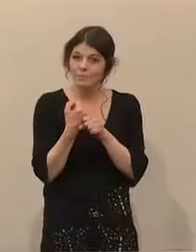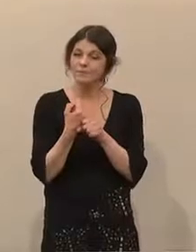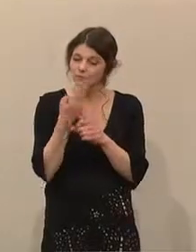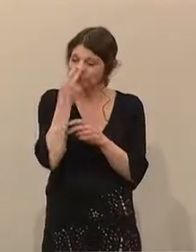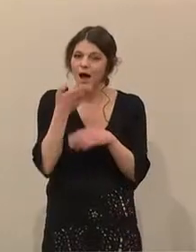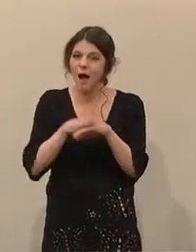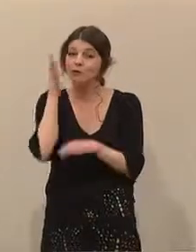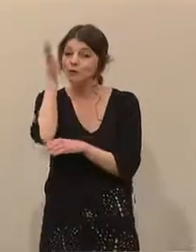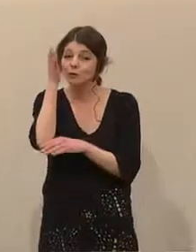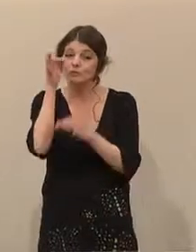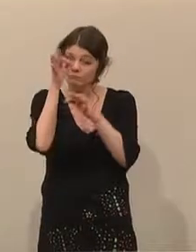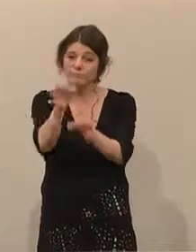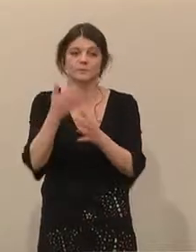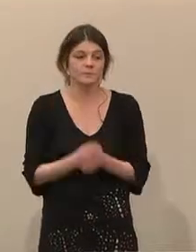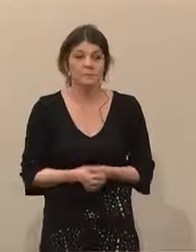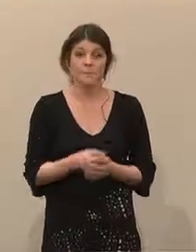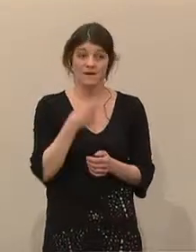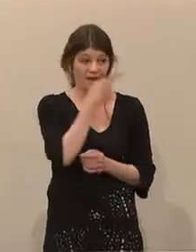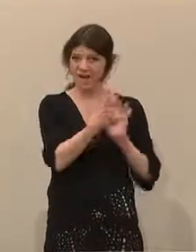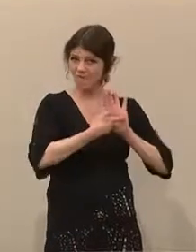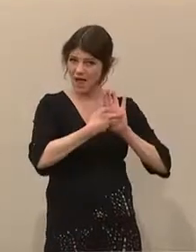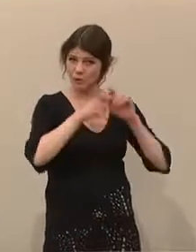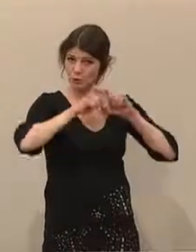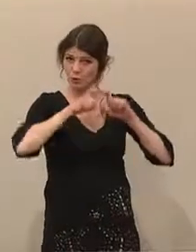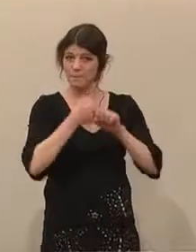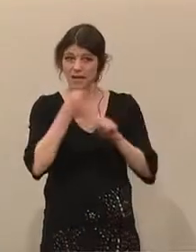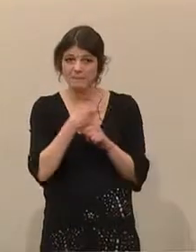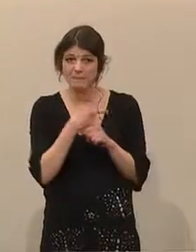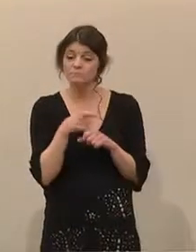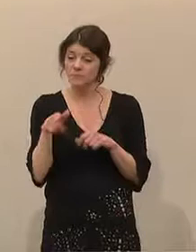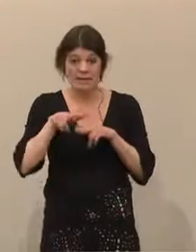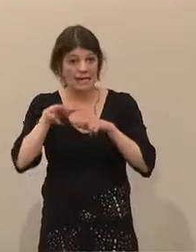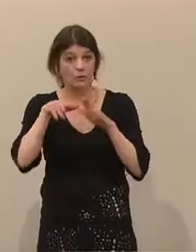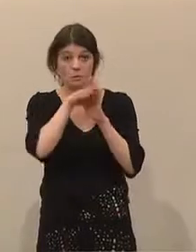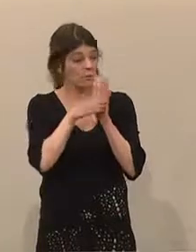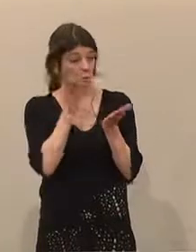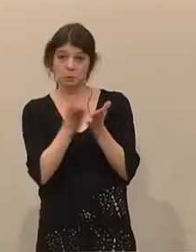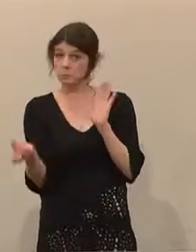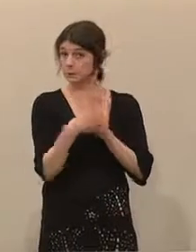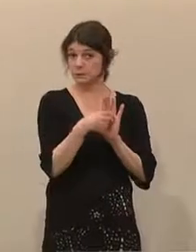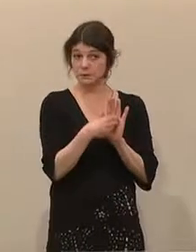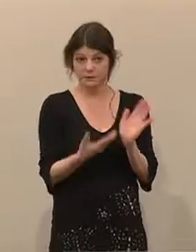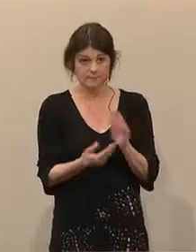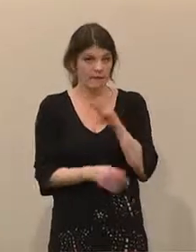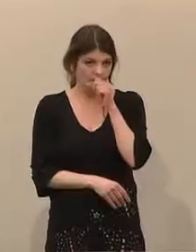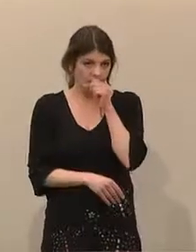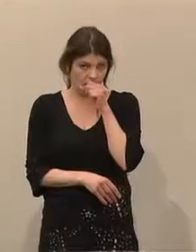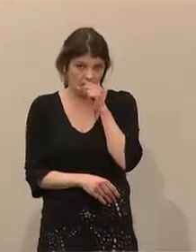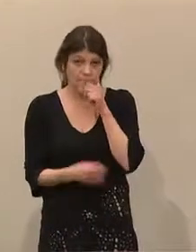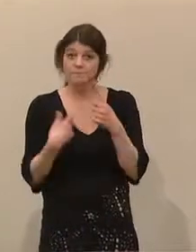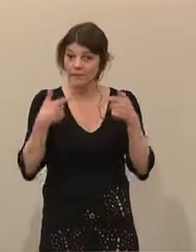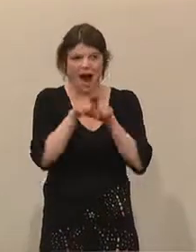gearbeitet. Die von Ihnen geforderte Schuldenbremse ist im Regierungsprogramm verankert. Wir haben auch